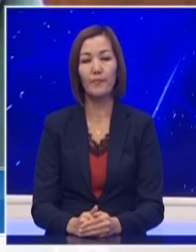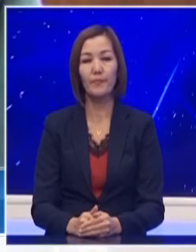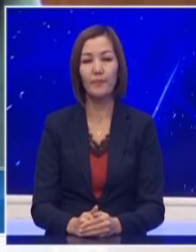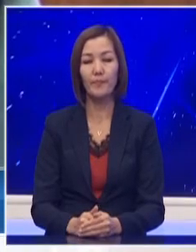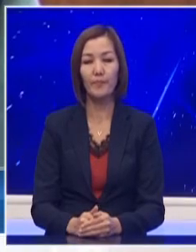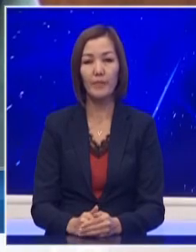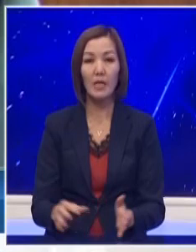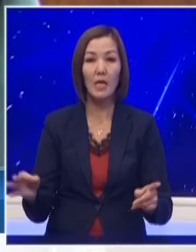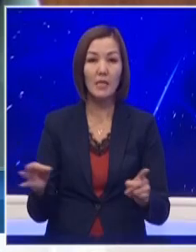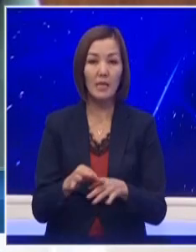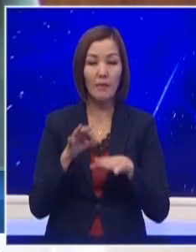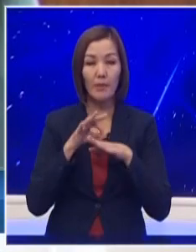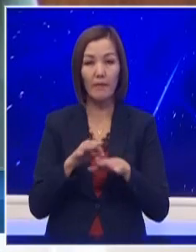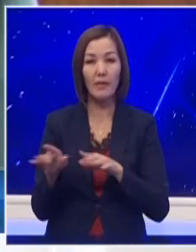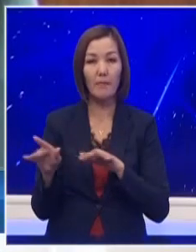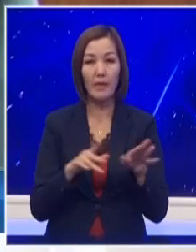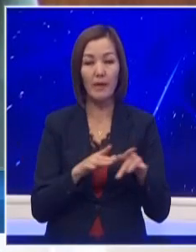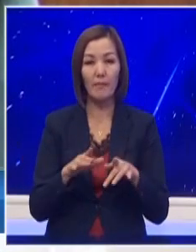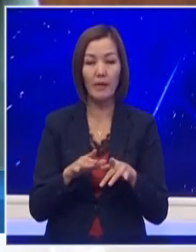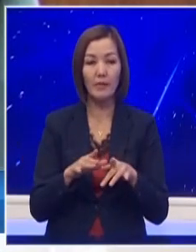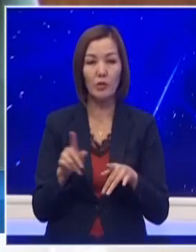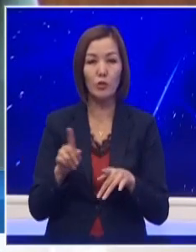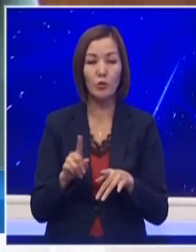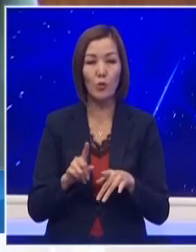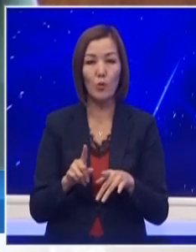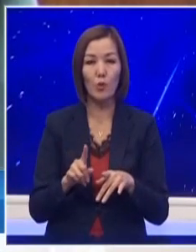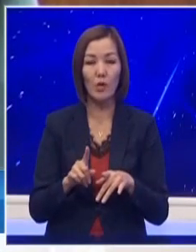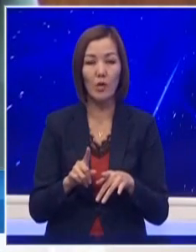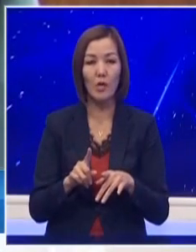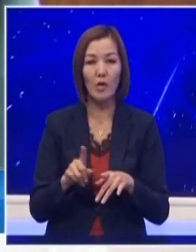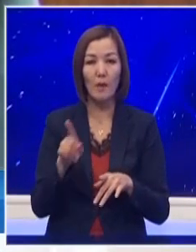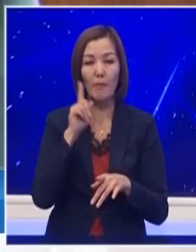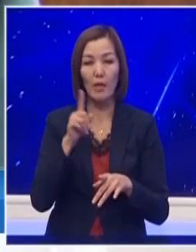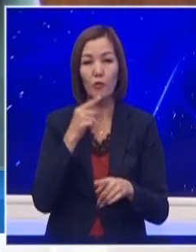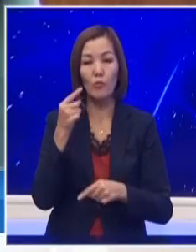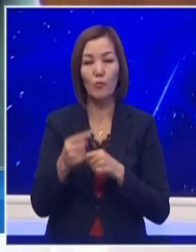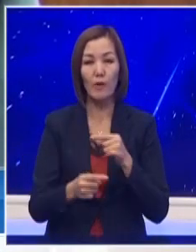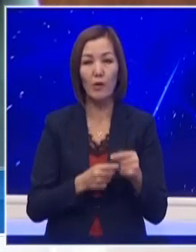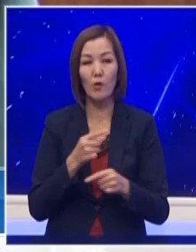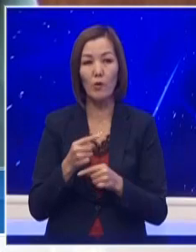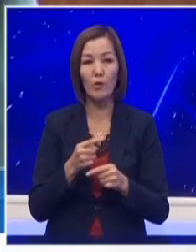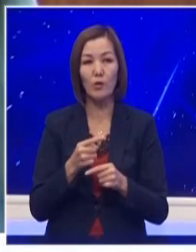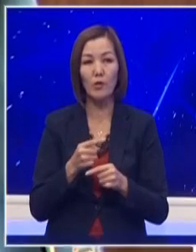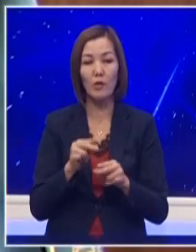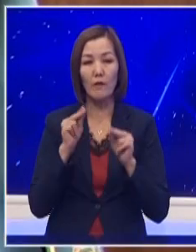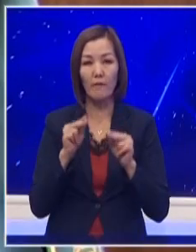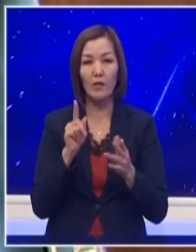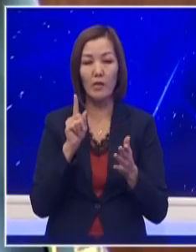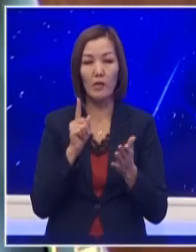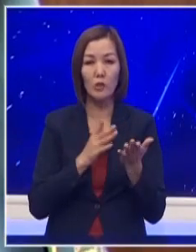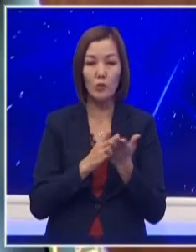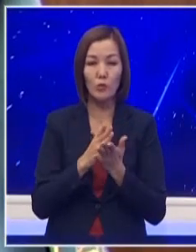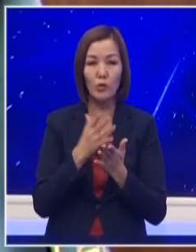цель проведения этого мероприятия состоит в том чтобы привить молодому поколению верность к служению Родине